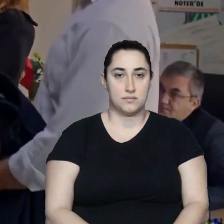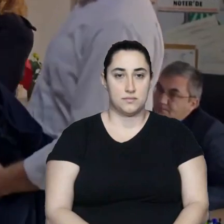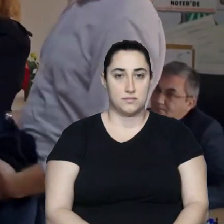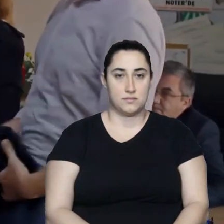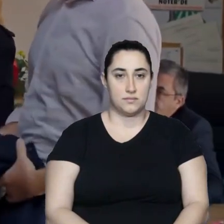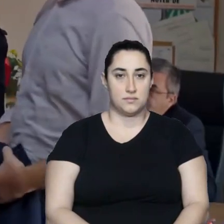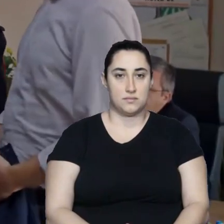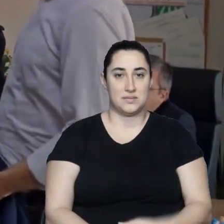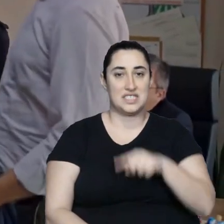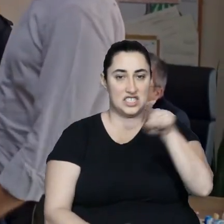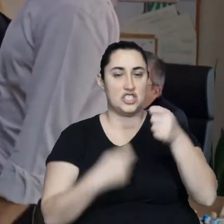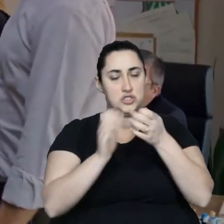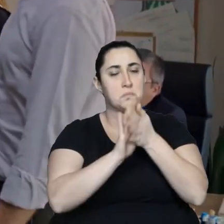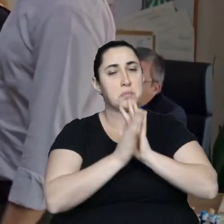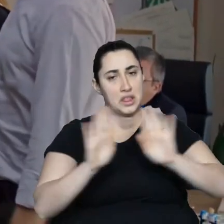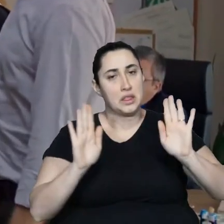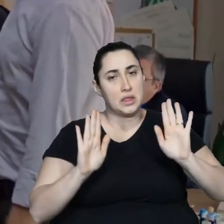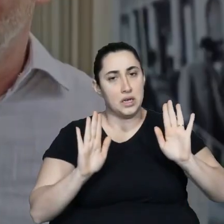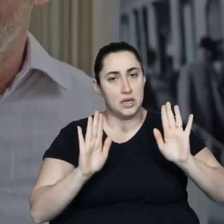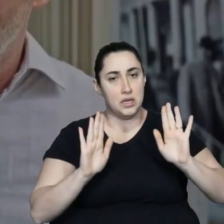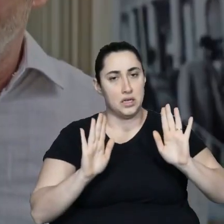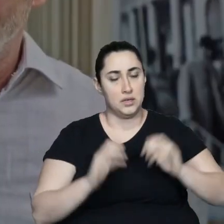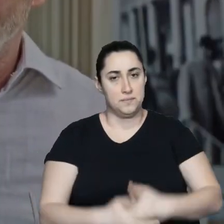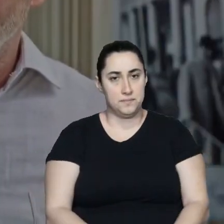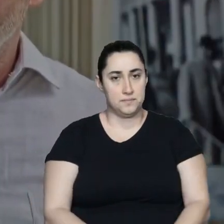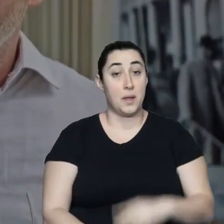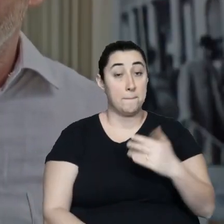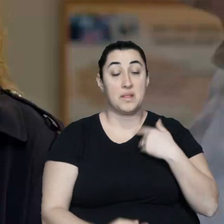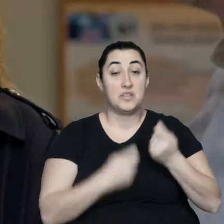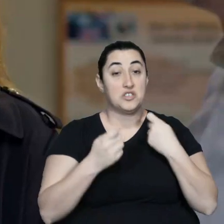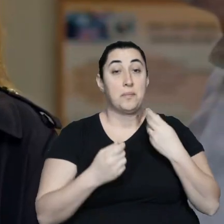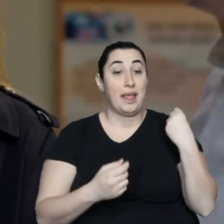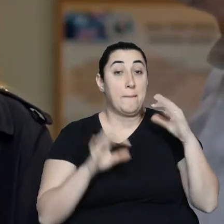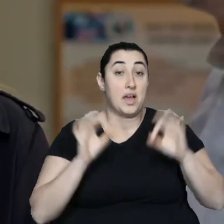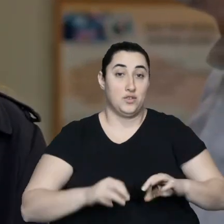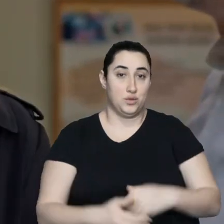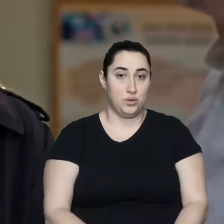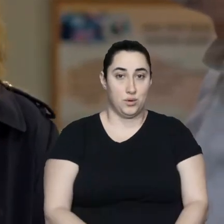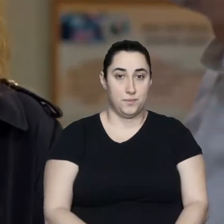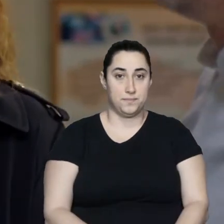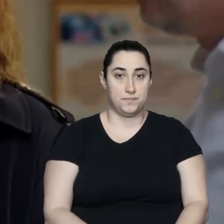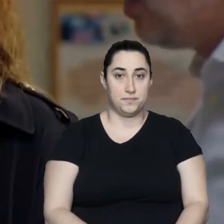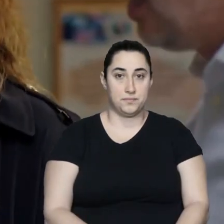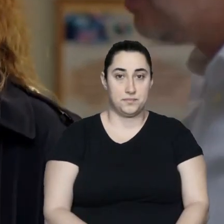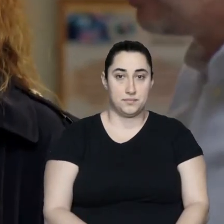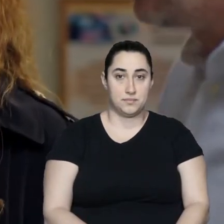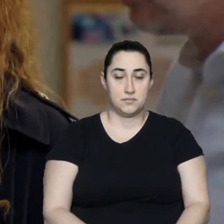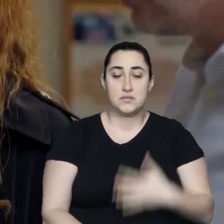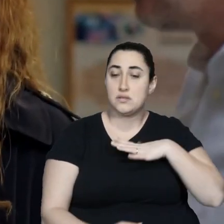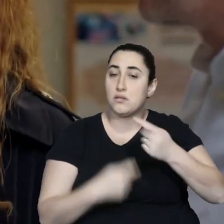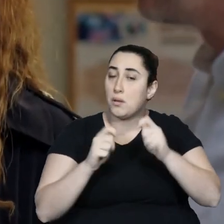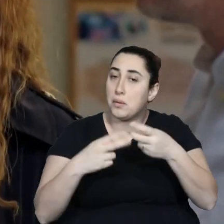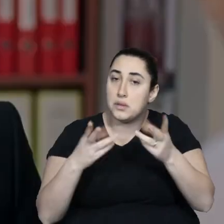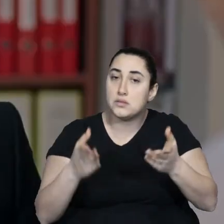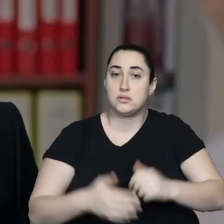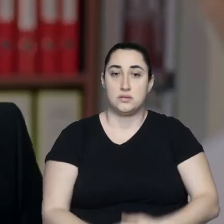Kadir önlerine geçti. Sizin işiniz bitmiş olabilir Marangoz. Ama benim işim daha yeni başlıyor. Elinden gelenin